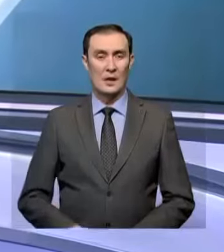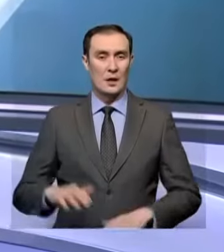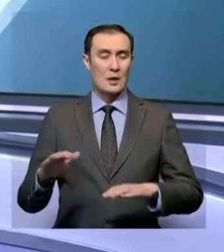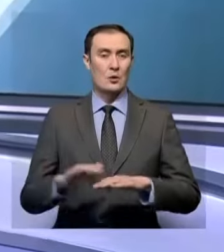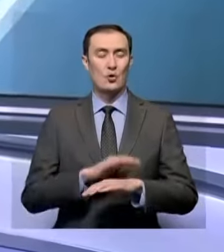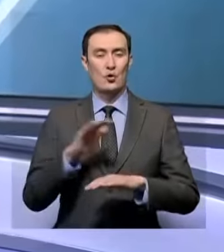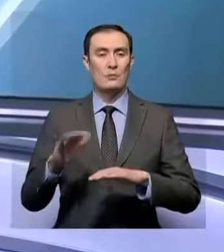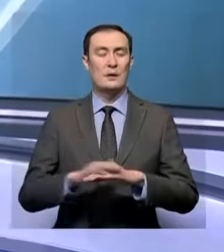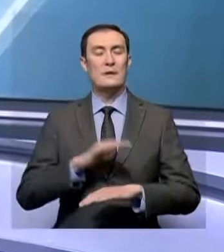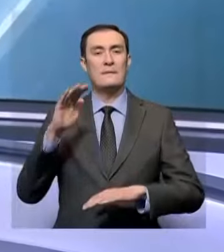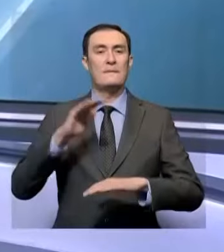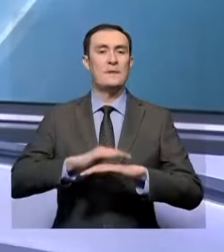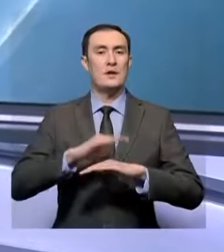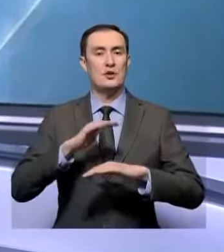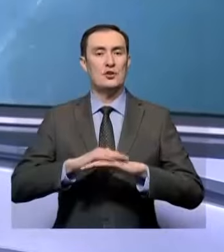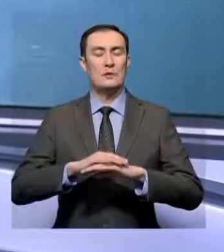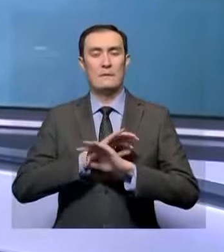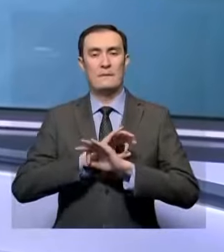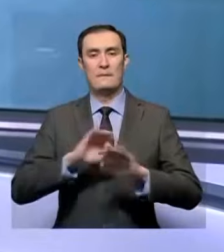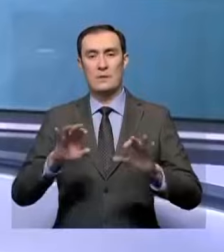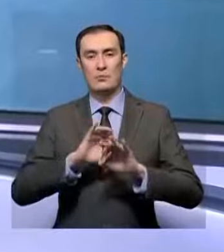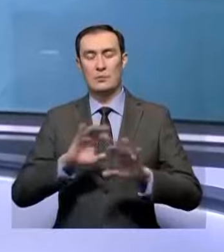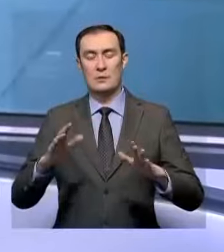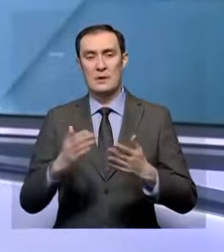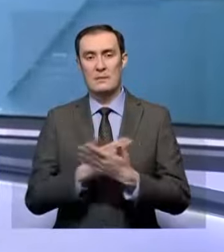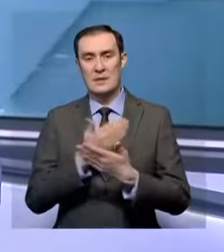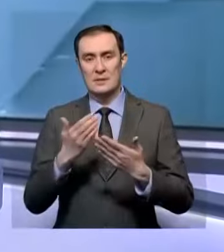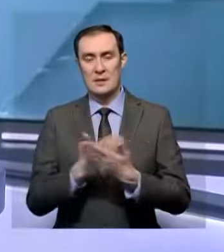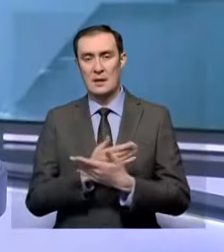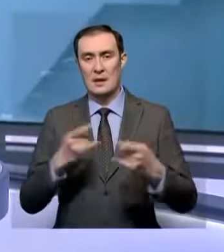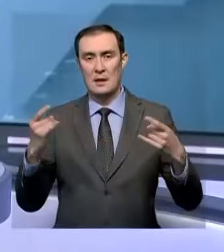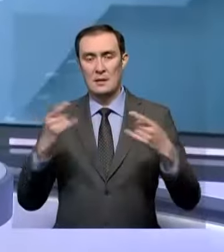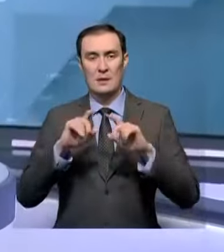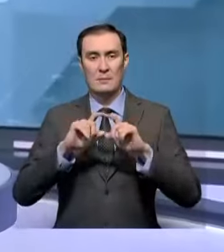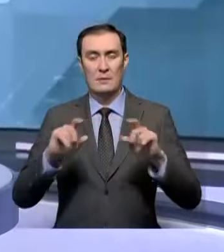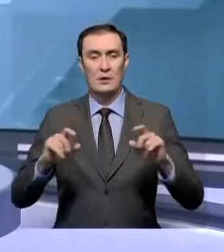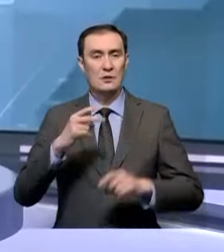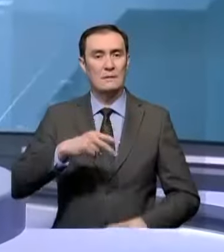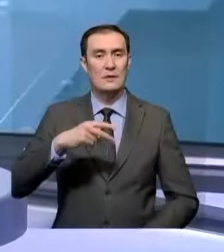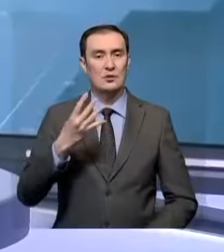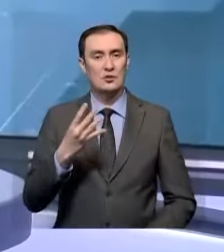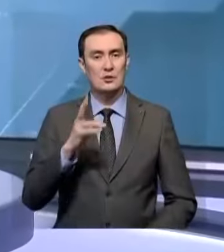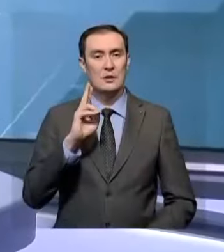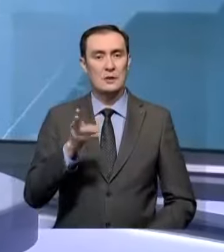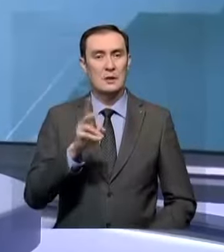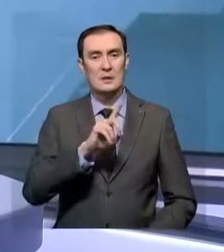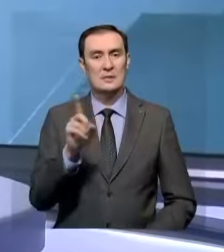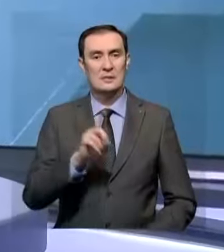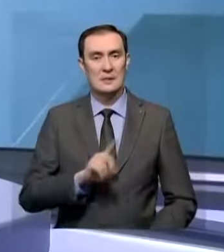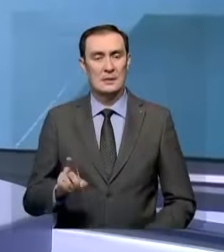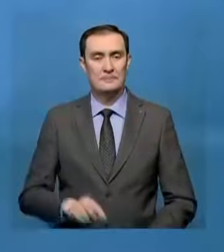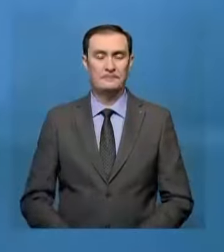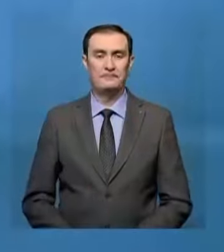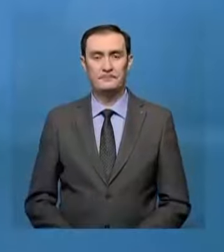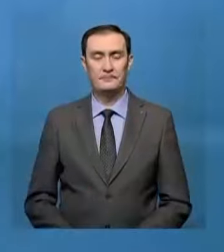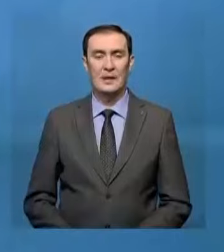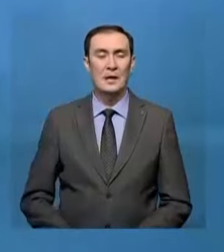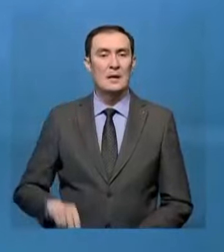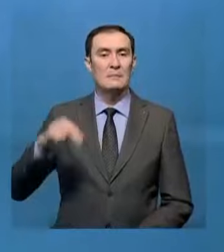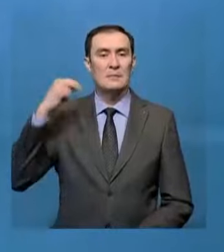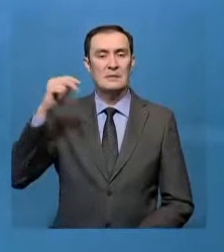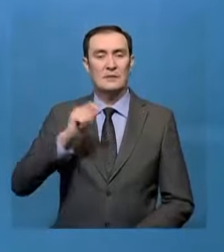Новости продолжают эфир канала 24KZ. В студии работают Хасан Исраилов и Вера Захарчук. Здравствуйте.